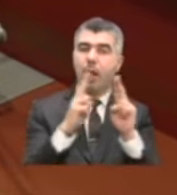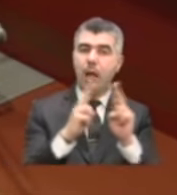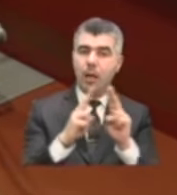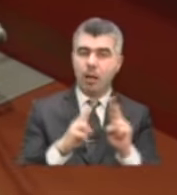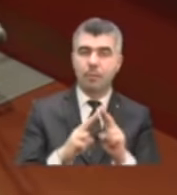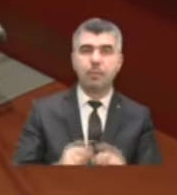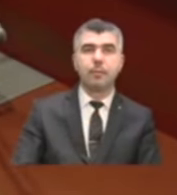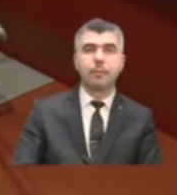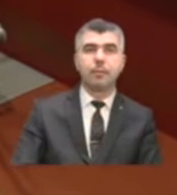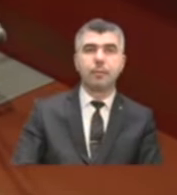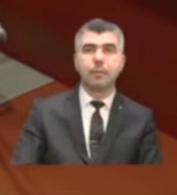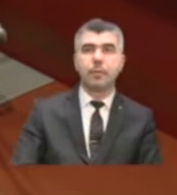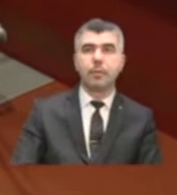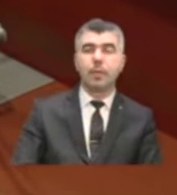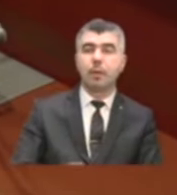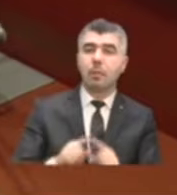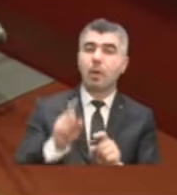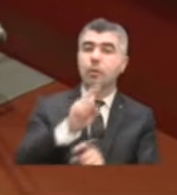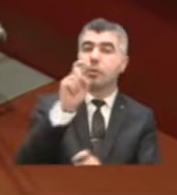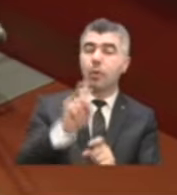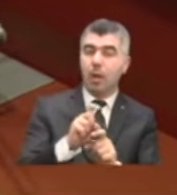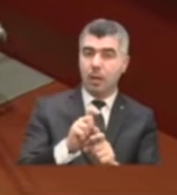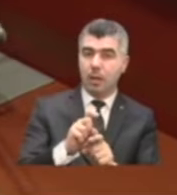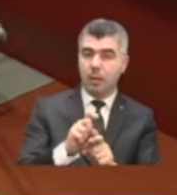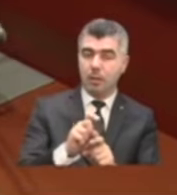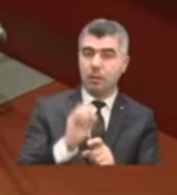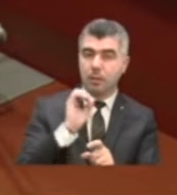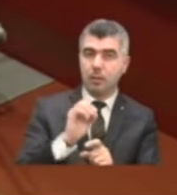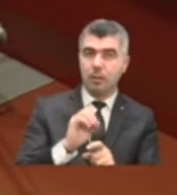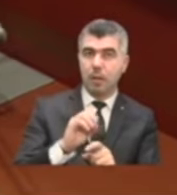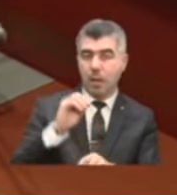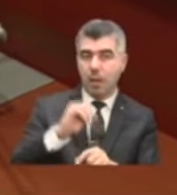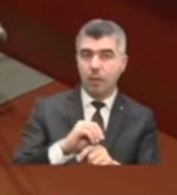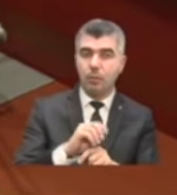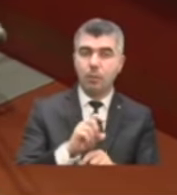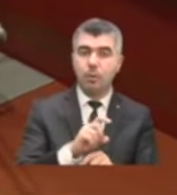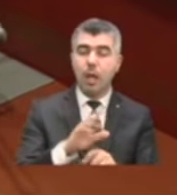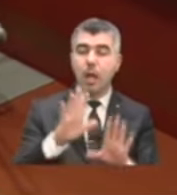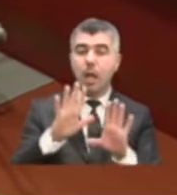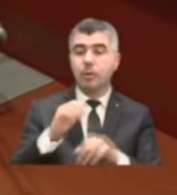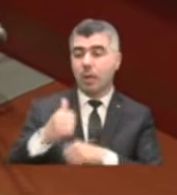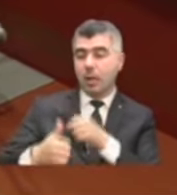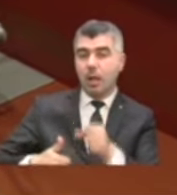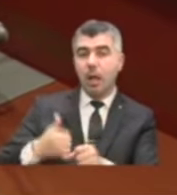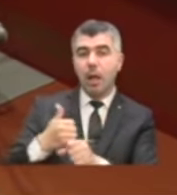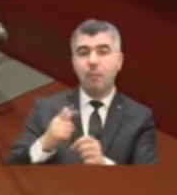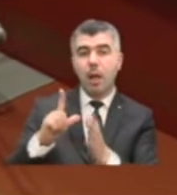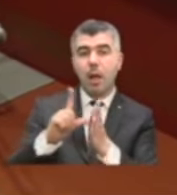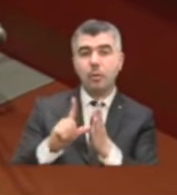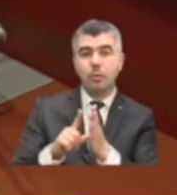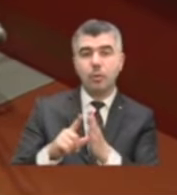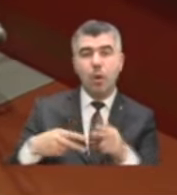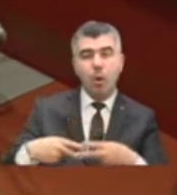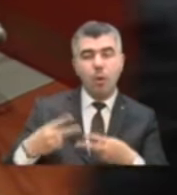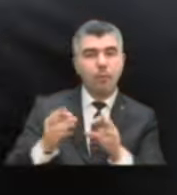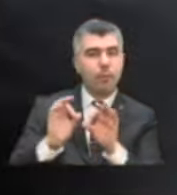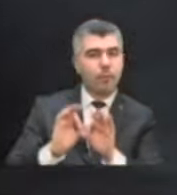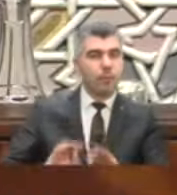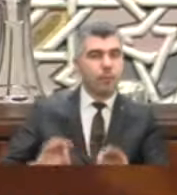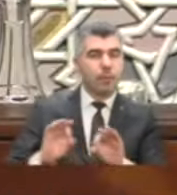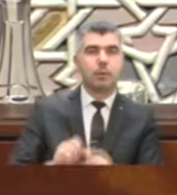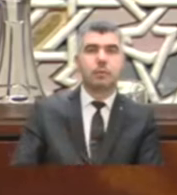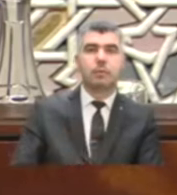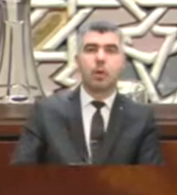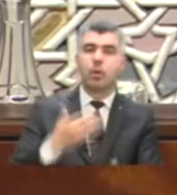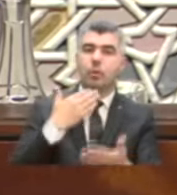بالنسبه للسؤال ديالكم سيد النائب المحترم، نطرح عليكم نفس السؤال، 10 سنين وهذا القانون خرج وما عينتو حتى واحد. شكرا.